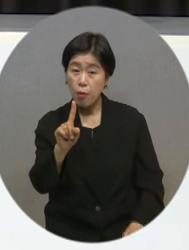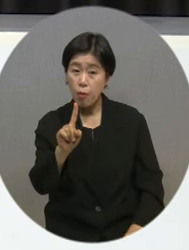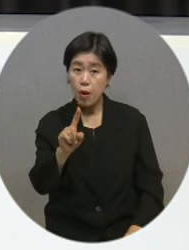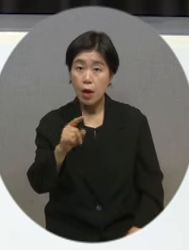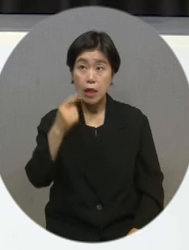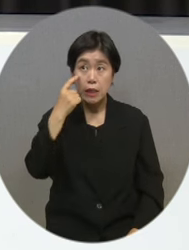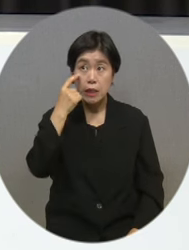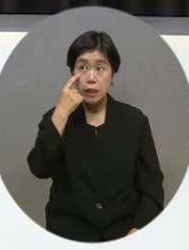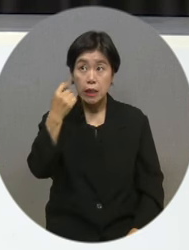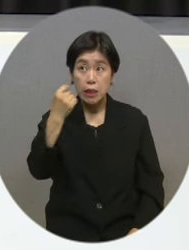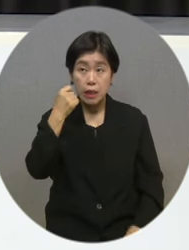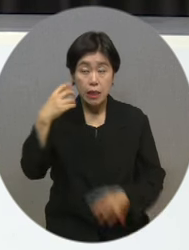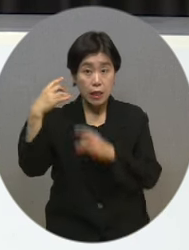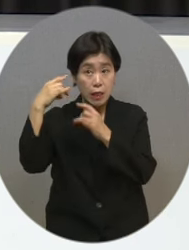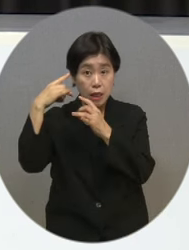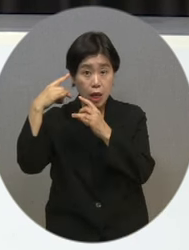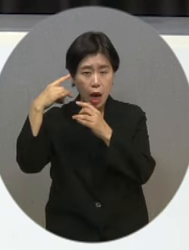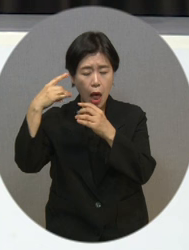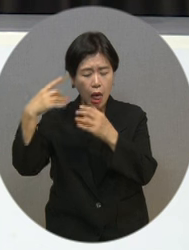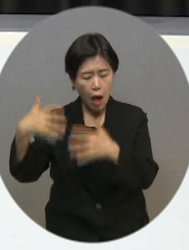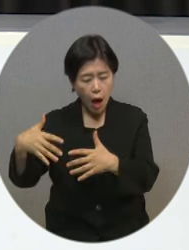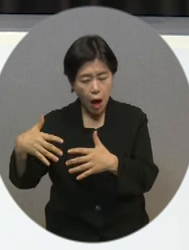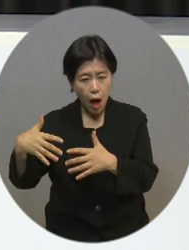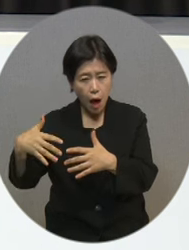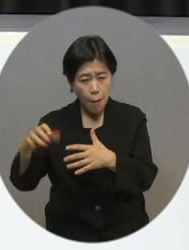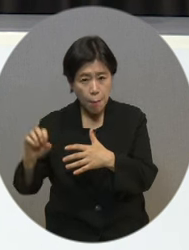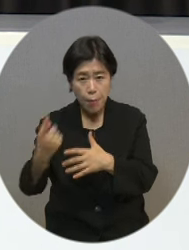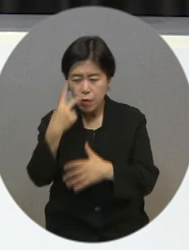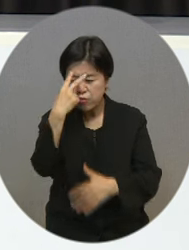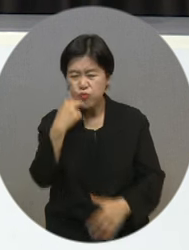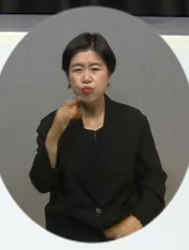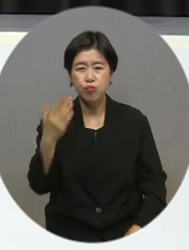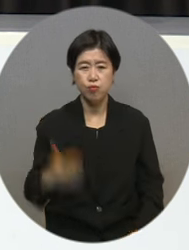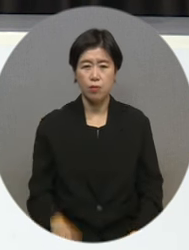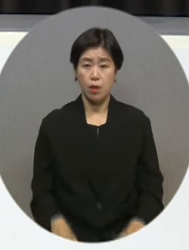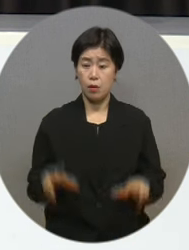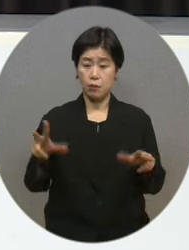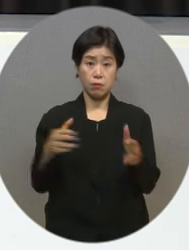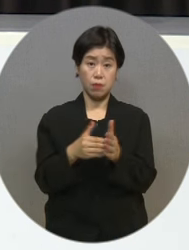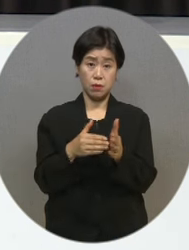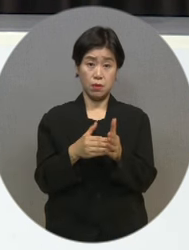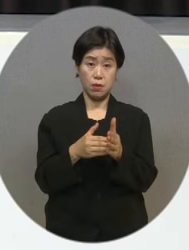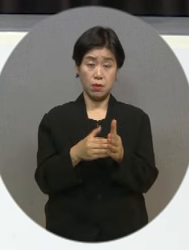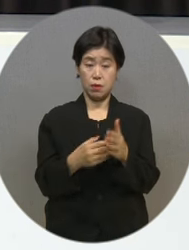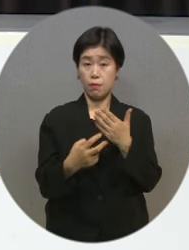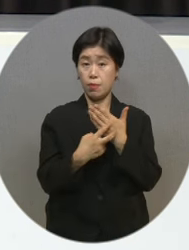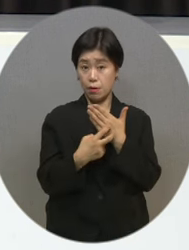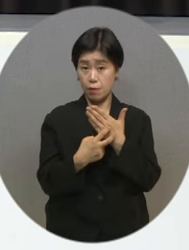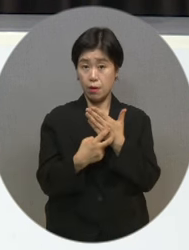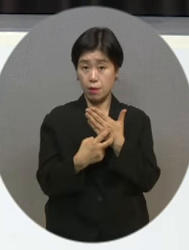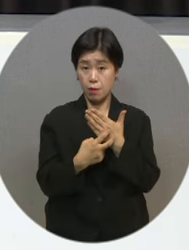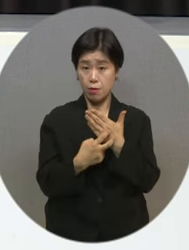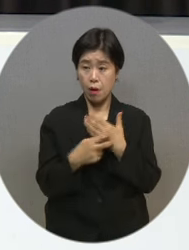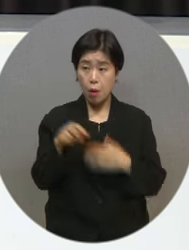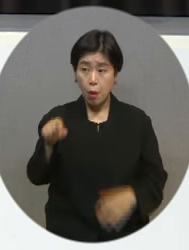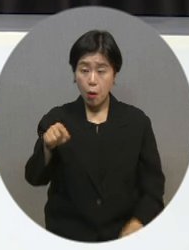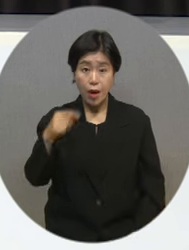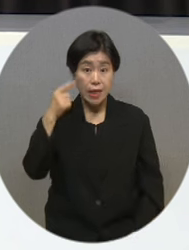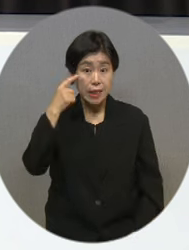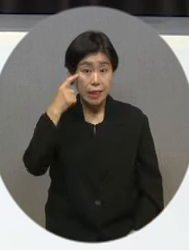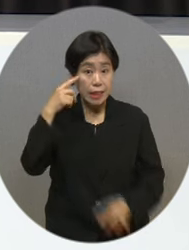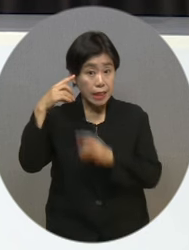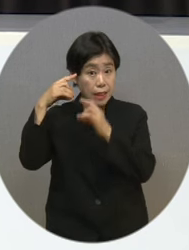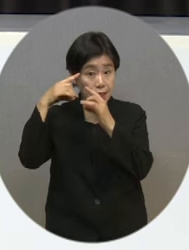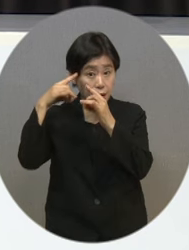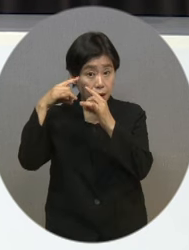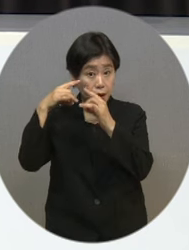약화되면서 시력을 잃어버리는 이제 질병인데 아직까지도 의학적으로 시신경을 회복할 수 있는